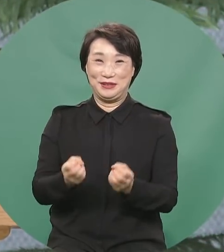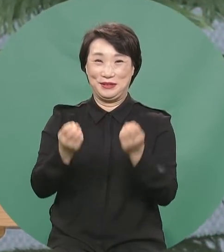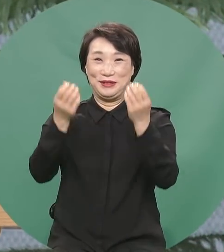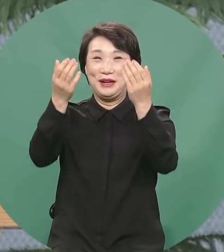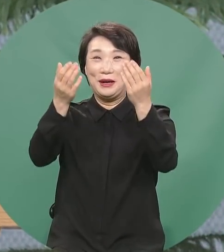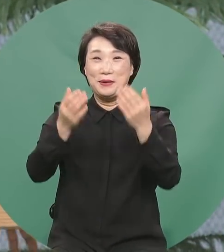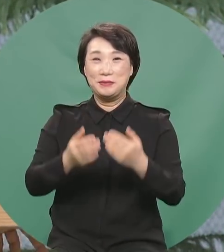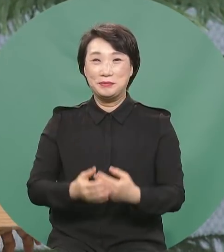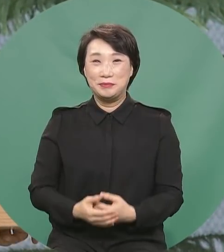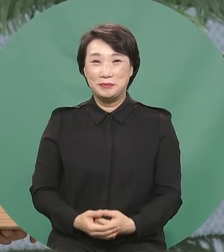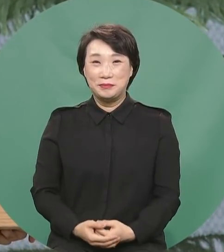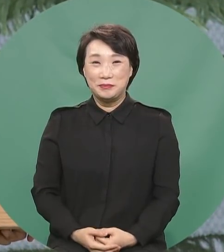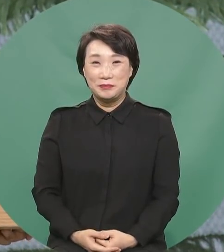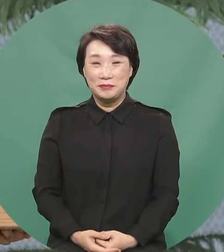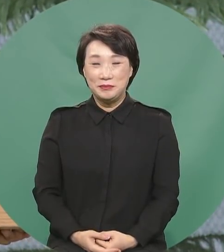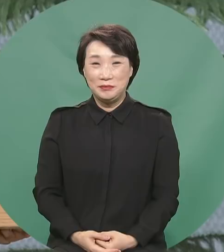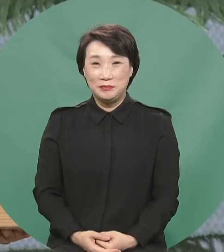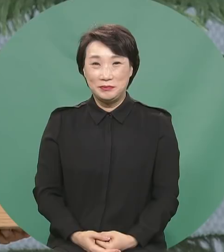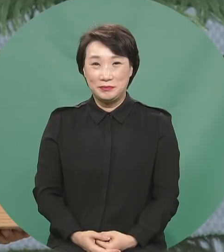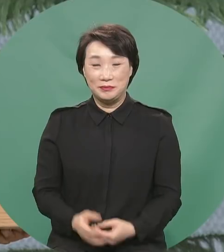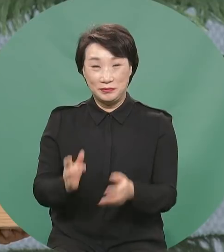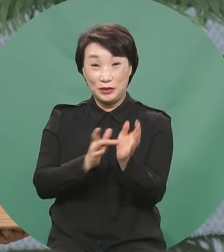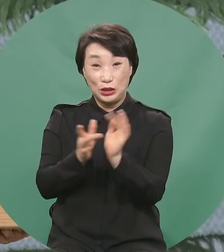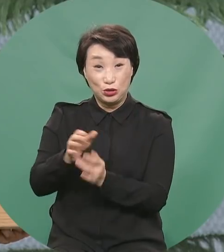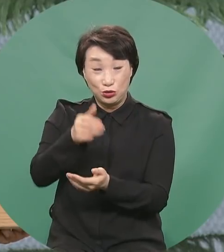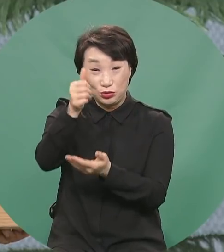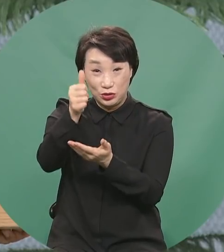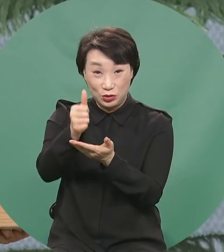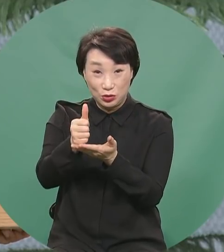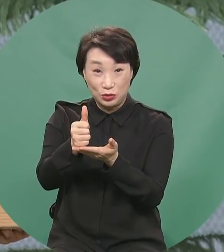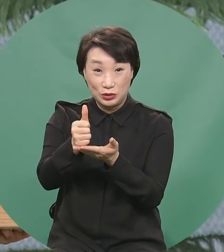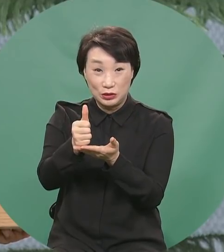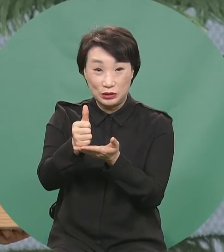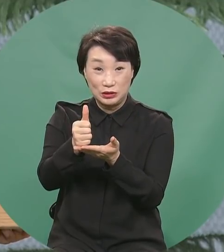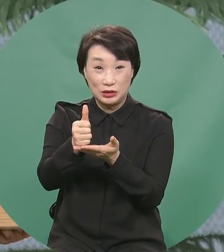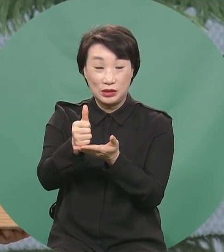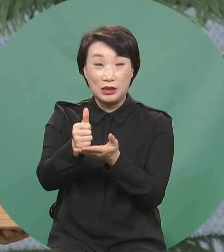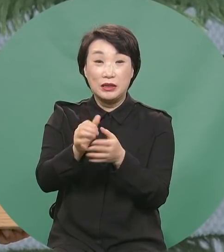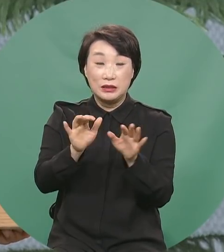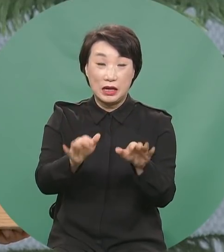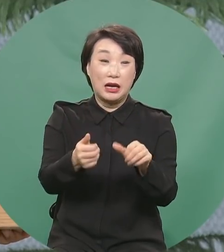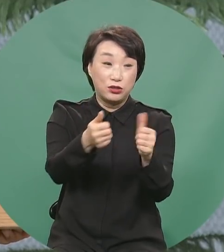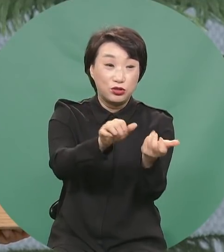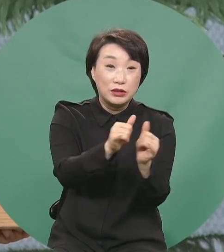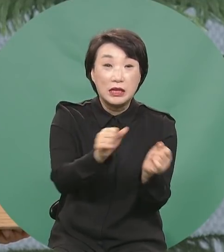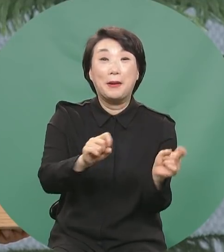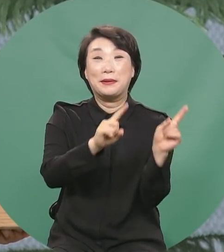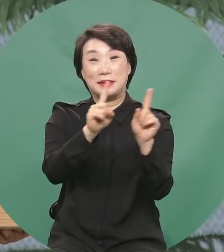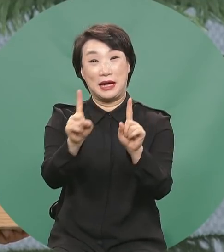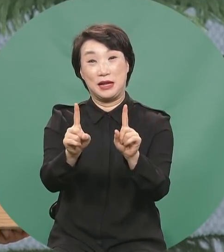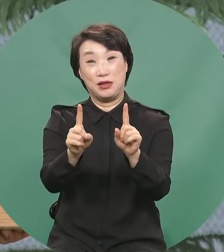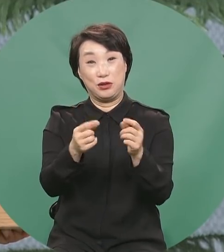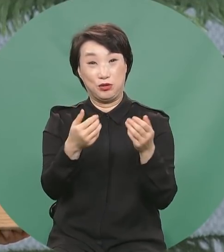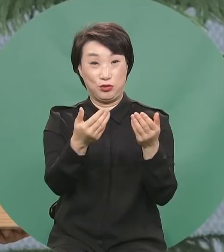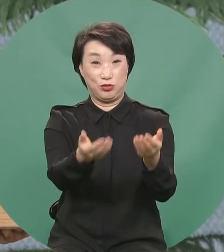할렐루야. 그래서 예수 그리스도는 죽은 자를 살리고,